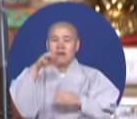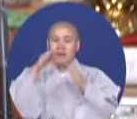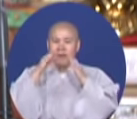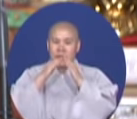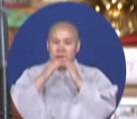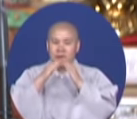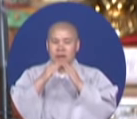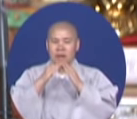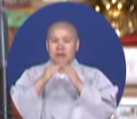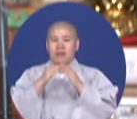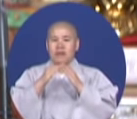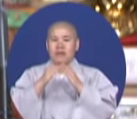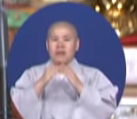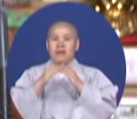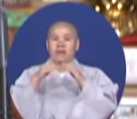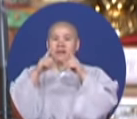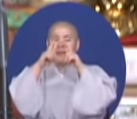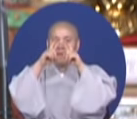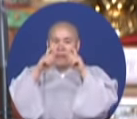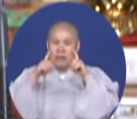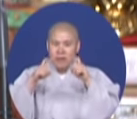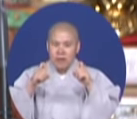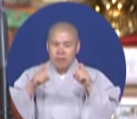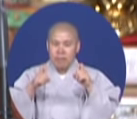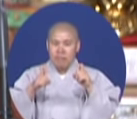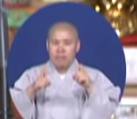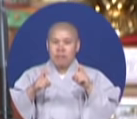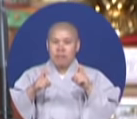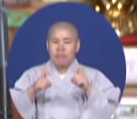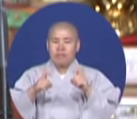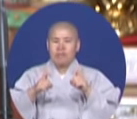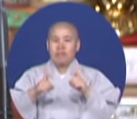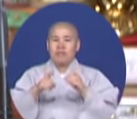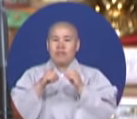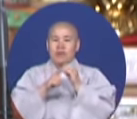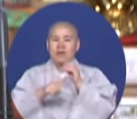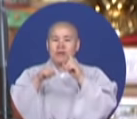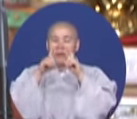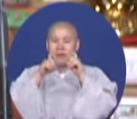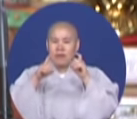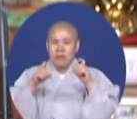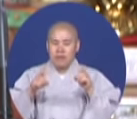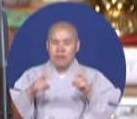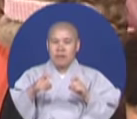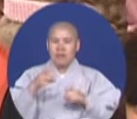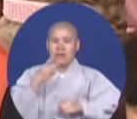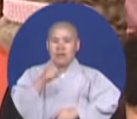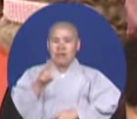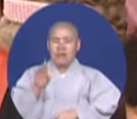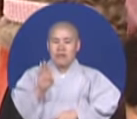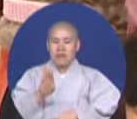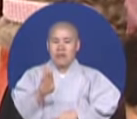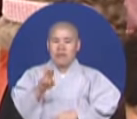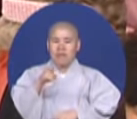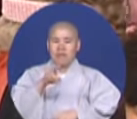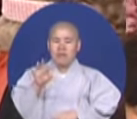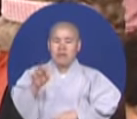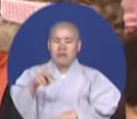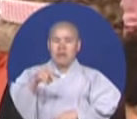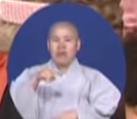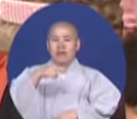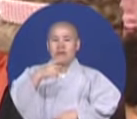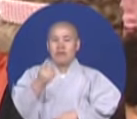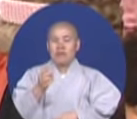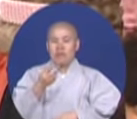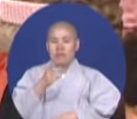집이거든요. 그 다음에 탑이에요. 그래서 당탑가람이다. 탑상도량이다. 그게 그냥 학술적인